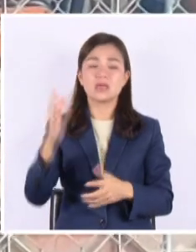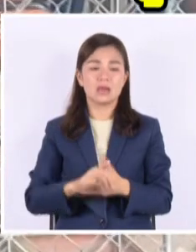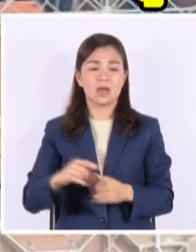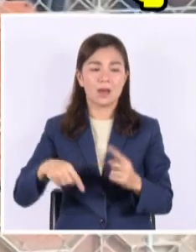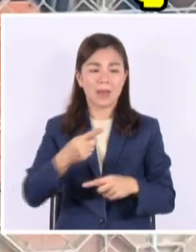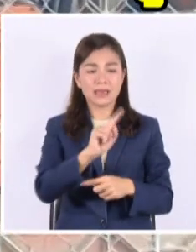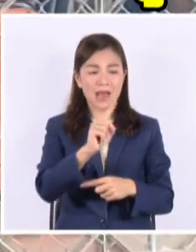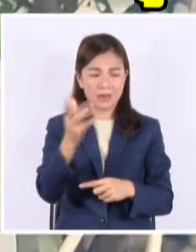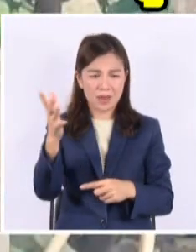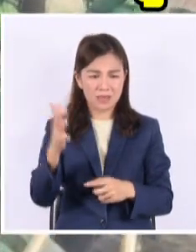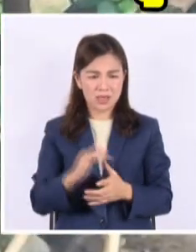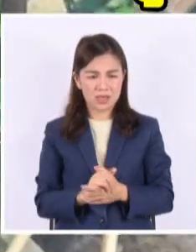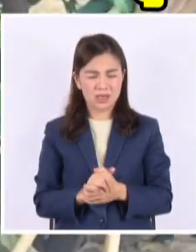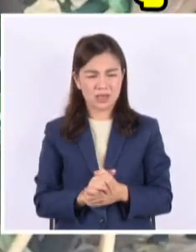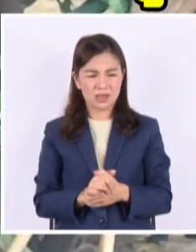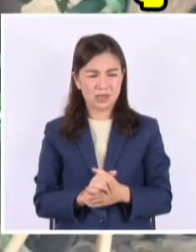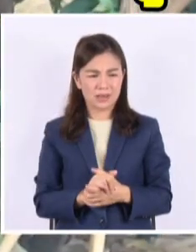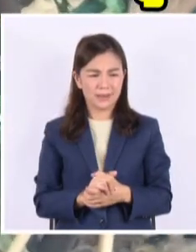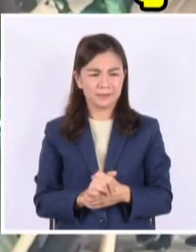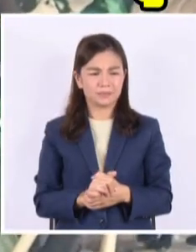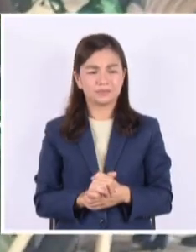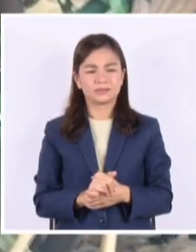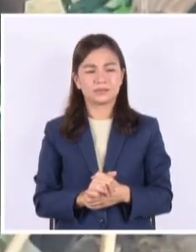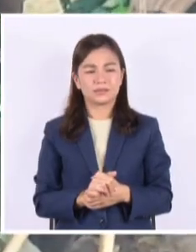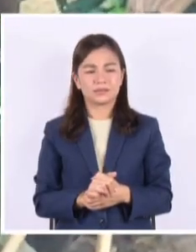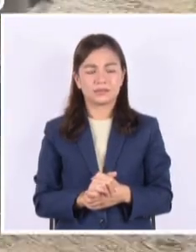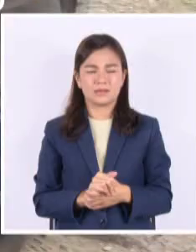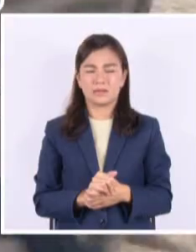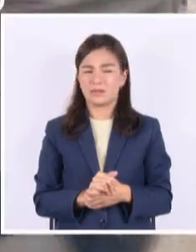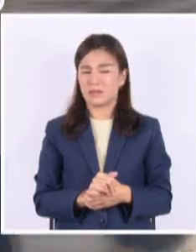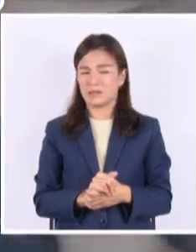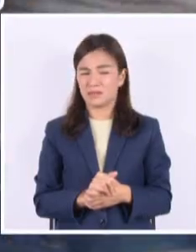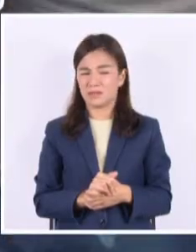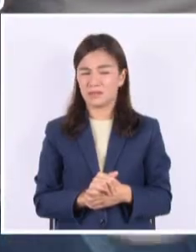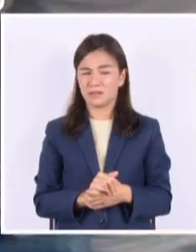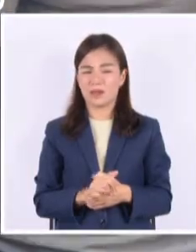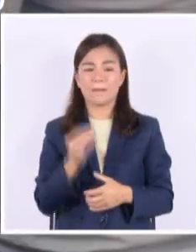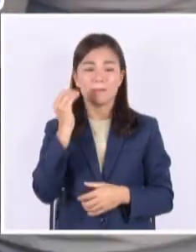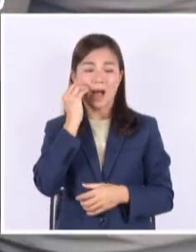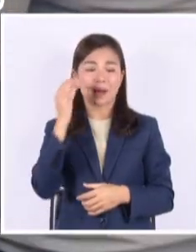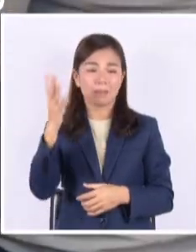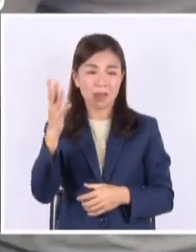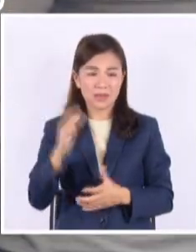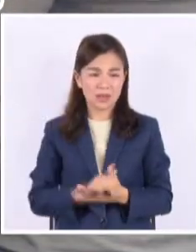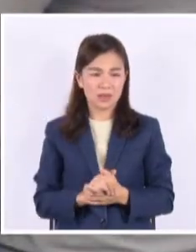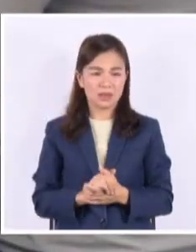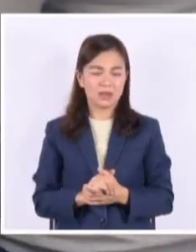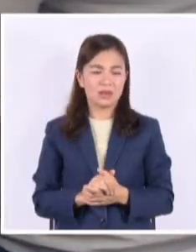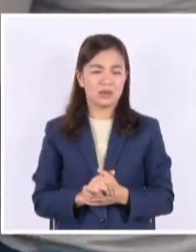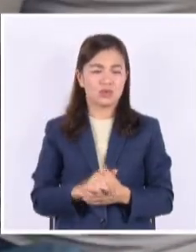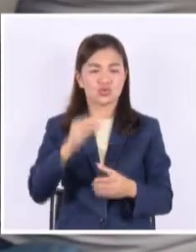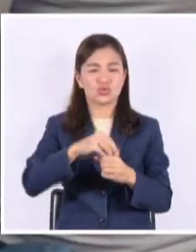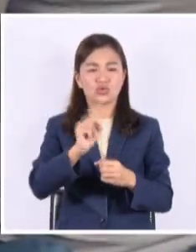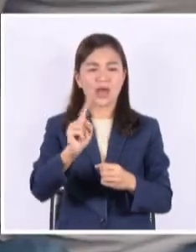ออย่างนี้คือว่าเขาไม่อนุญาตให้เราอยู่เนาะ แต่ไม่มีบ้านไม่มีที่ไม่มีที่จะอยู่ พอไม่มี